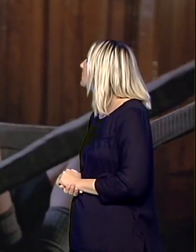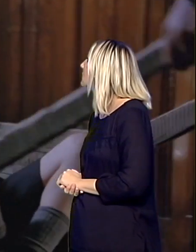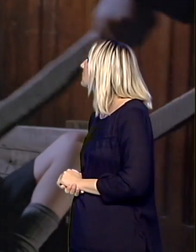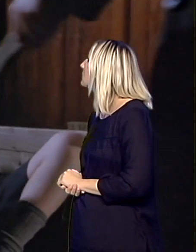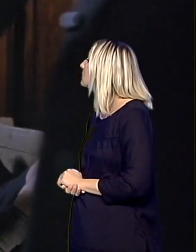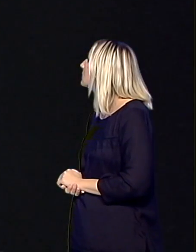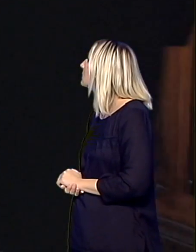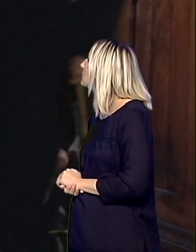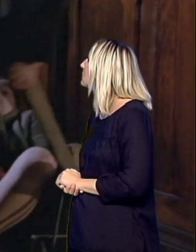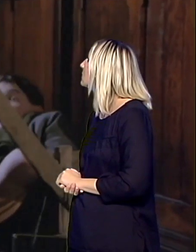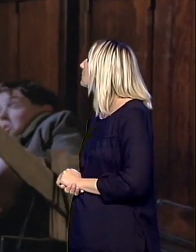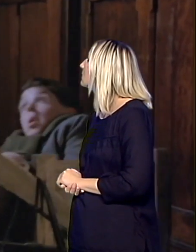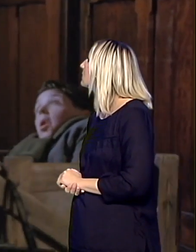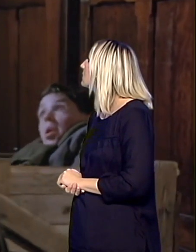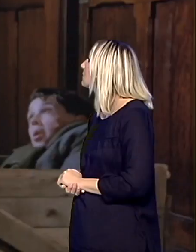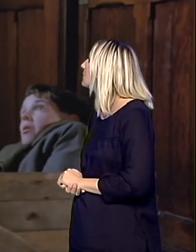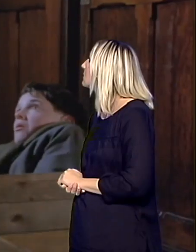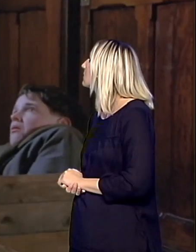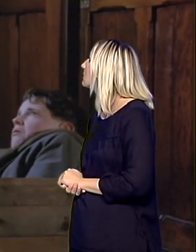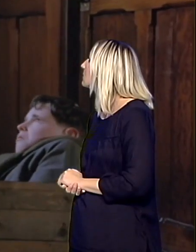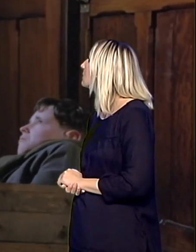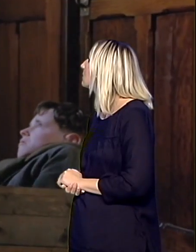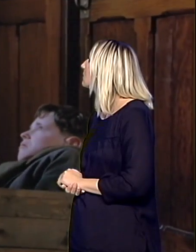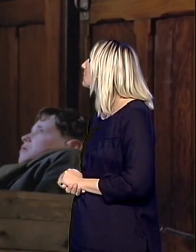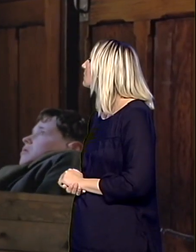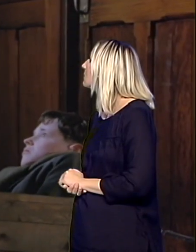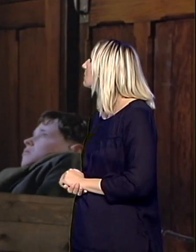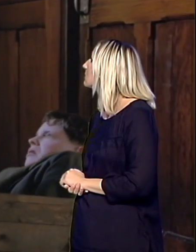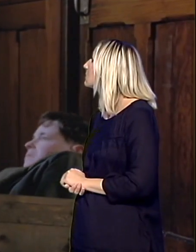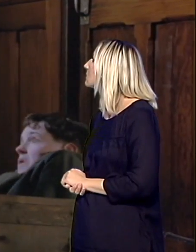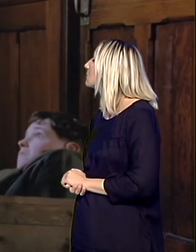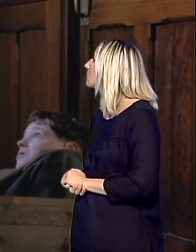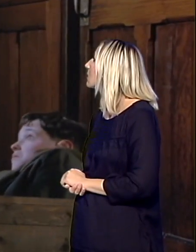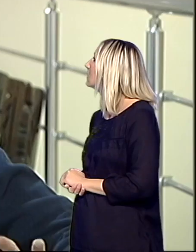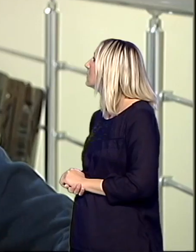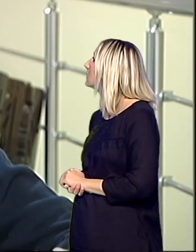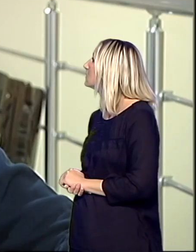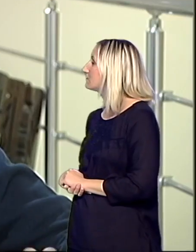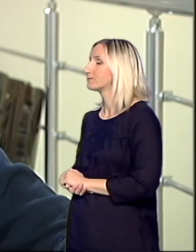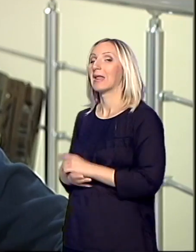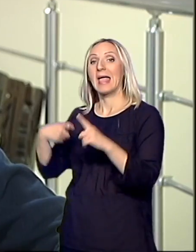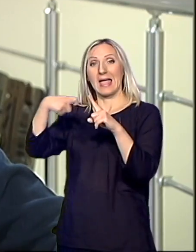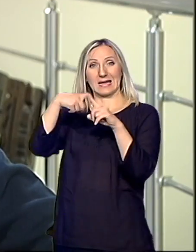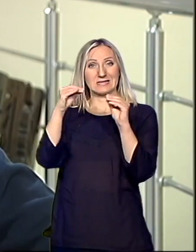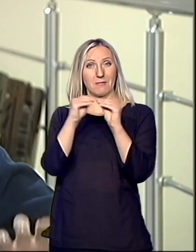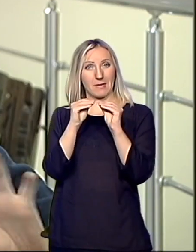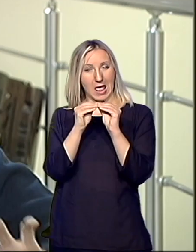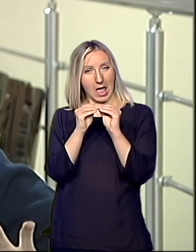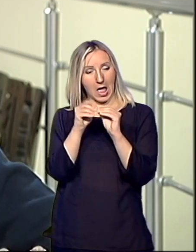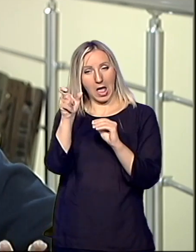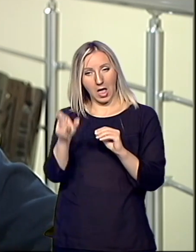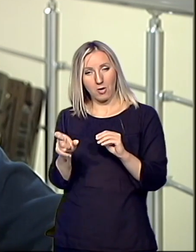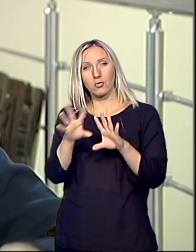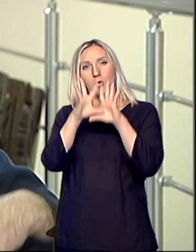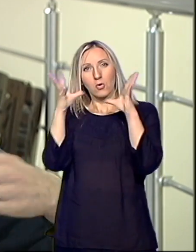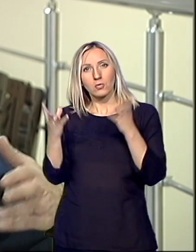What's wrong with you? Christy, your voice down. What's wrong with you, son? Kristi Braun u svim tim